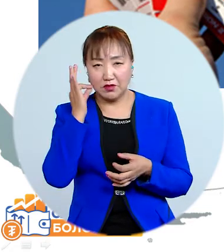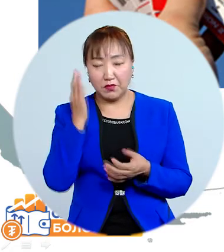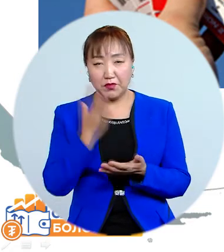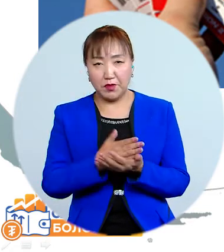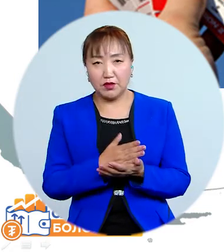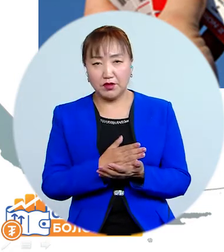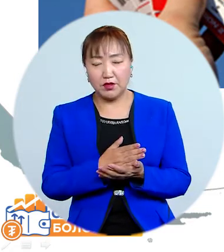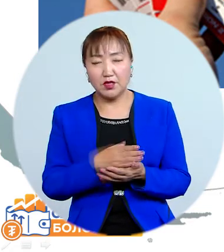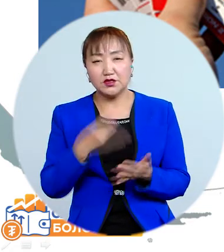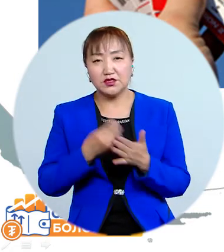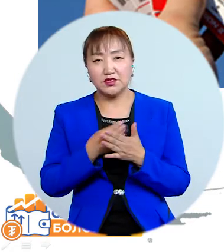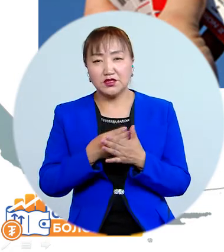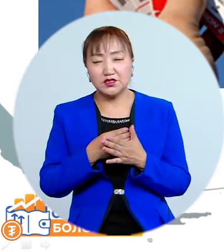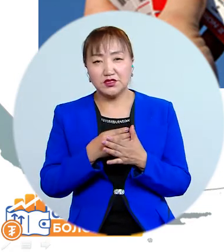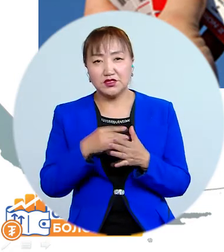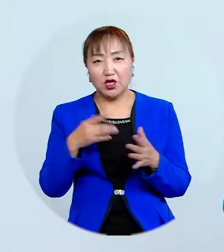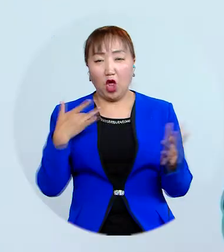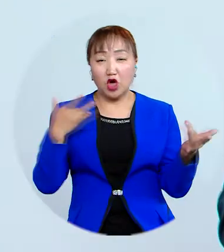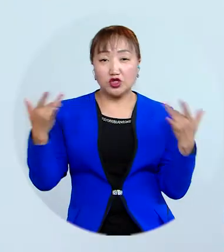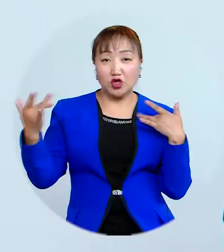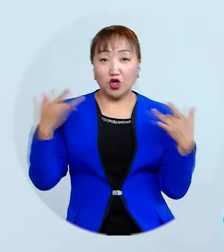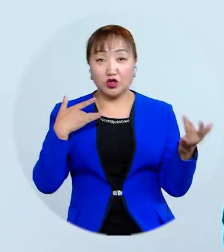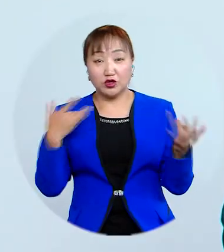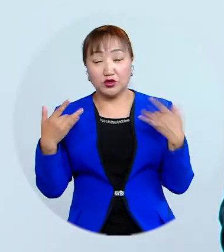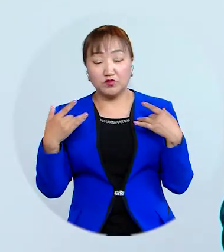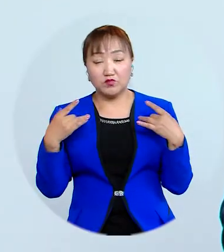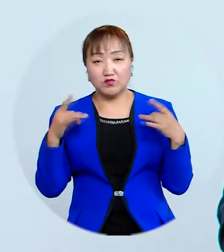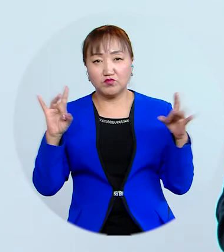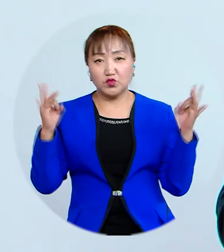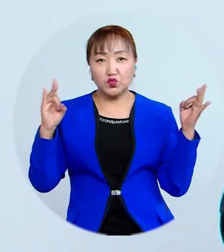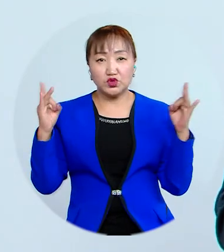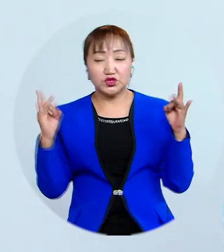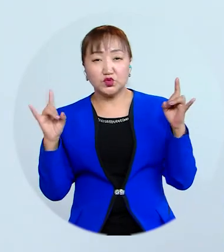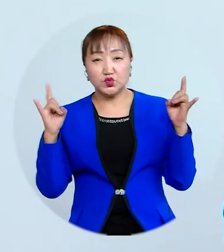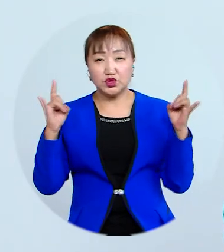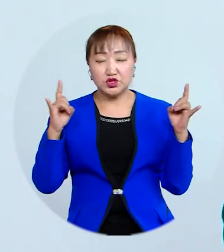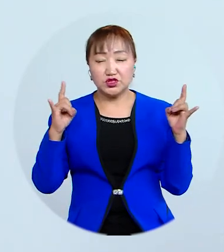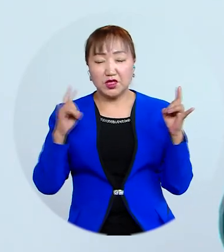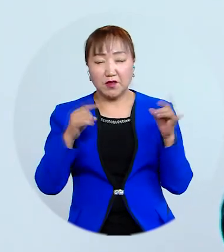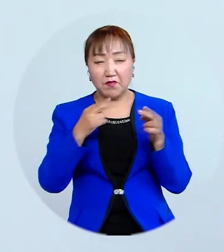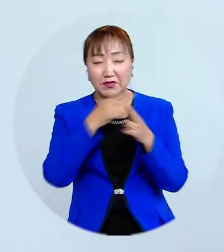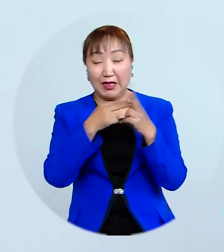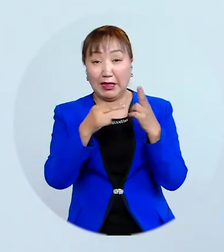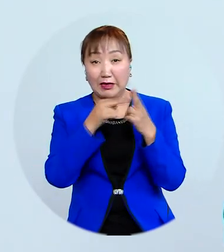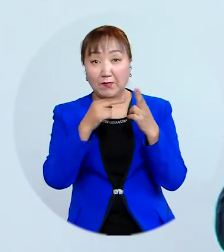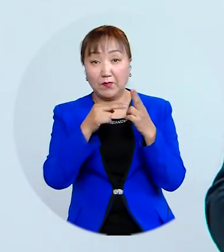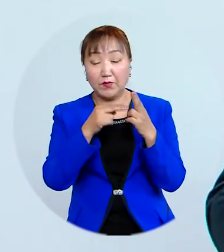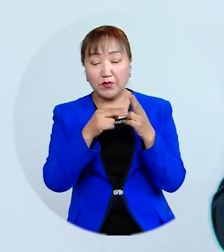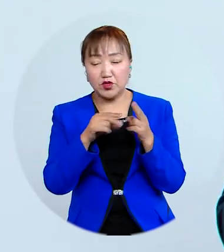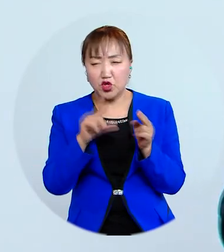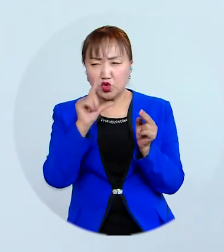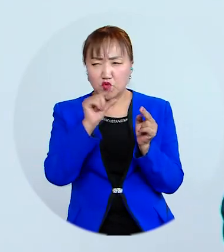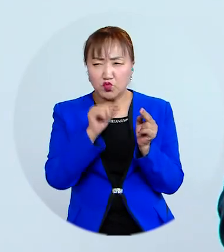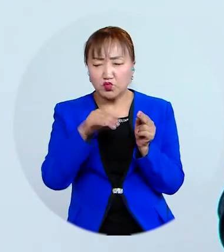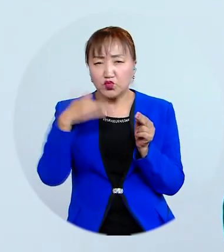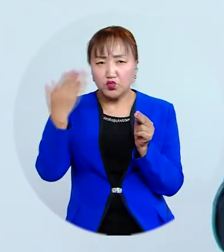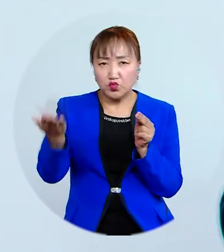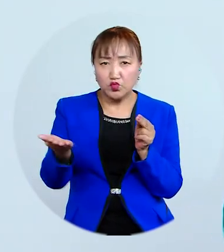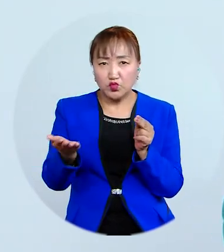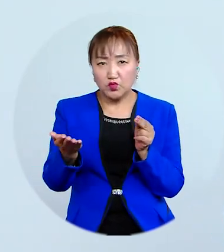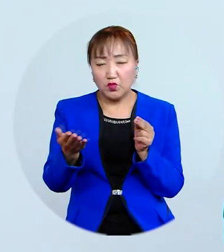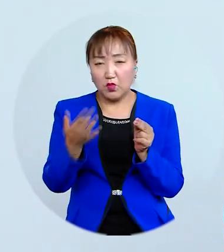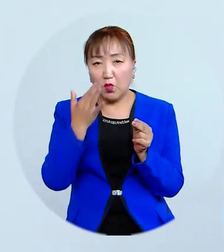жишээ нь одоо хошин шогийн тасалбар ч юм уу. Эсвэл одоо томхон тоглолтын тасалбарыг тань хямд үнээр одоо ингэж олж өглөө. Эсвэл одоо ингэ